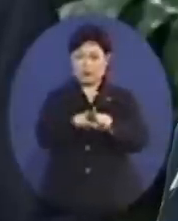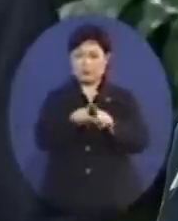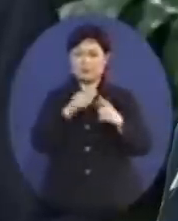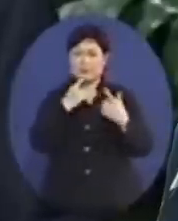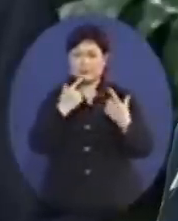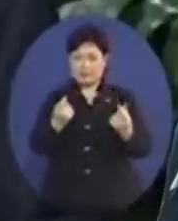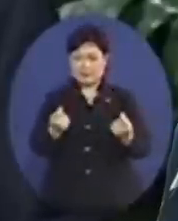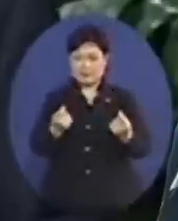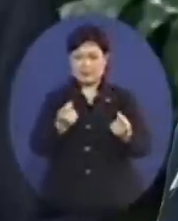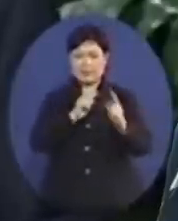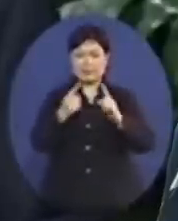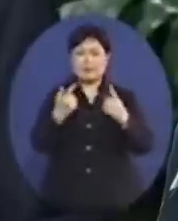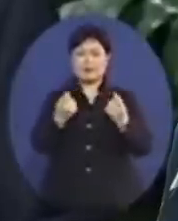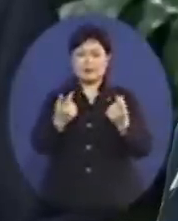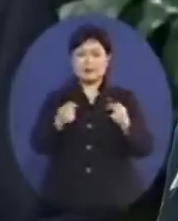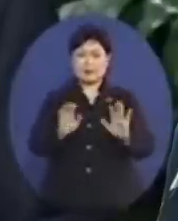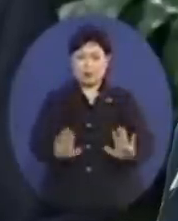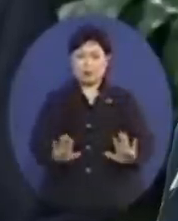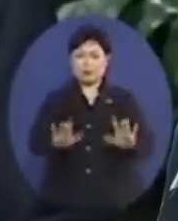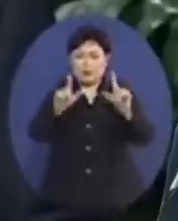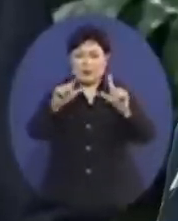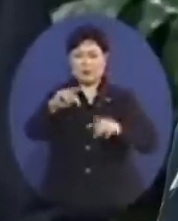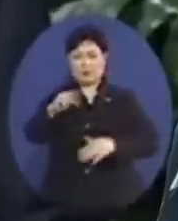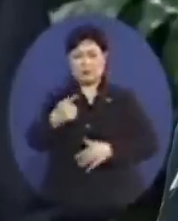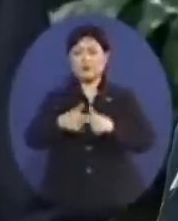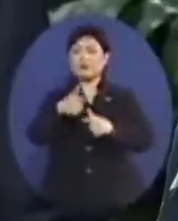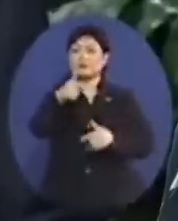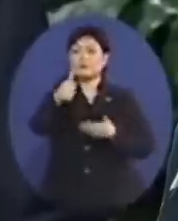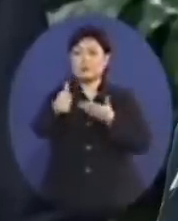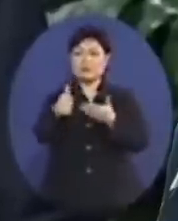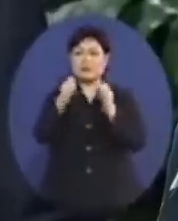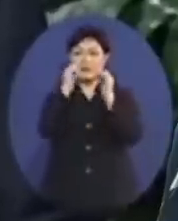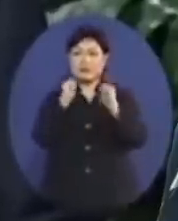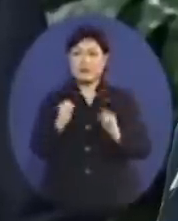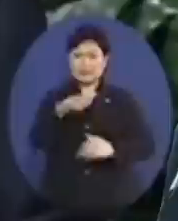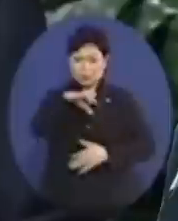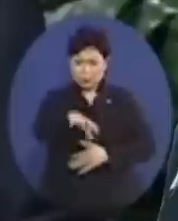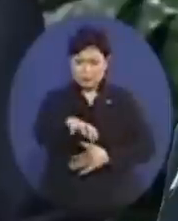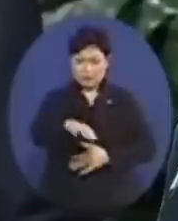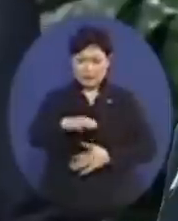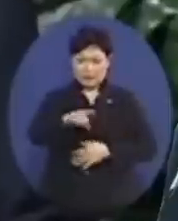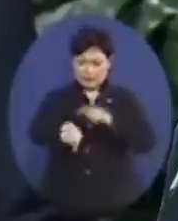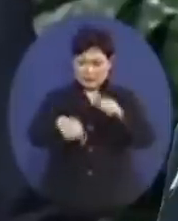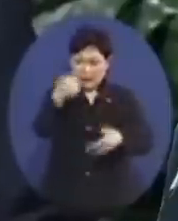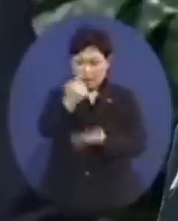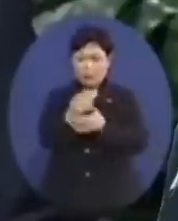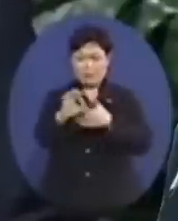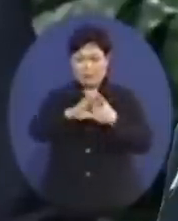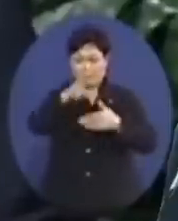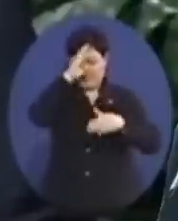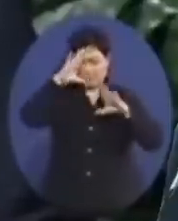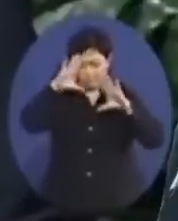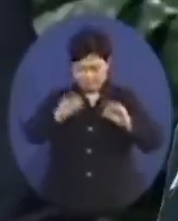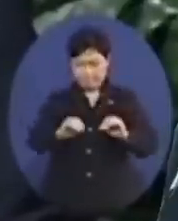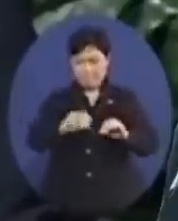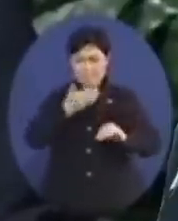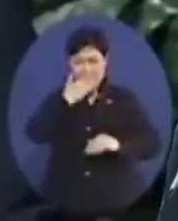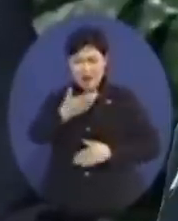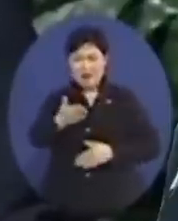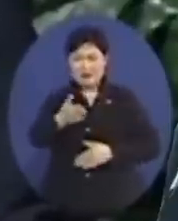동일하다고 말씀하셨는데 오늘날도 예수님이 계신 곳에 나오면 고침을 받을 수가